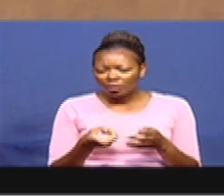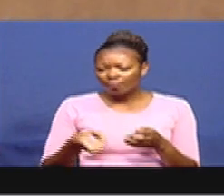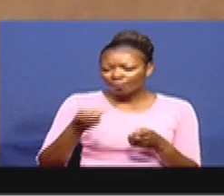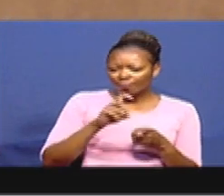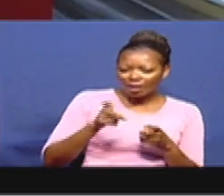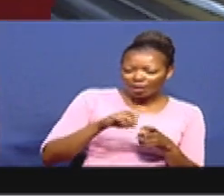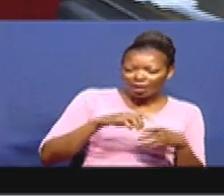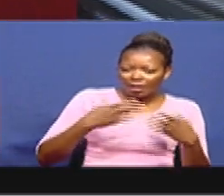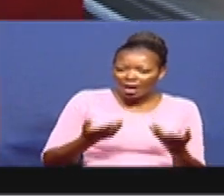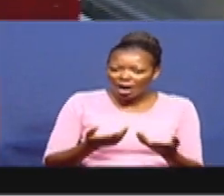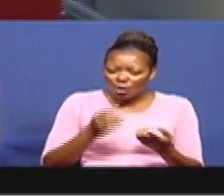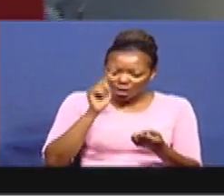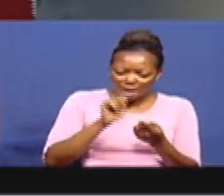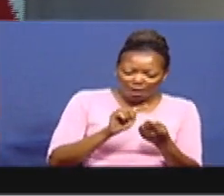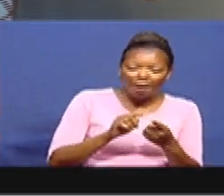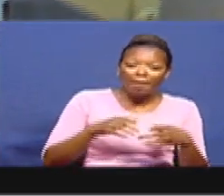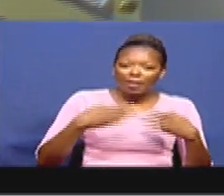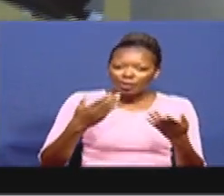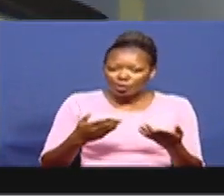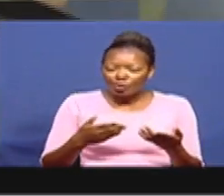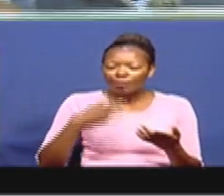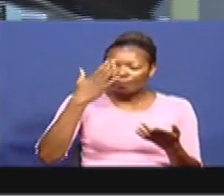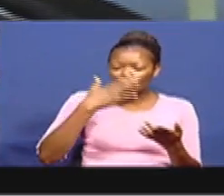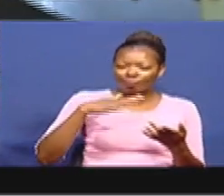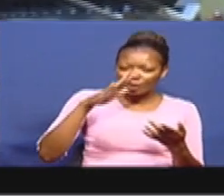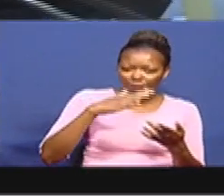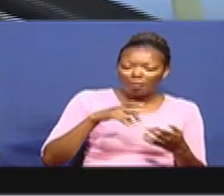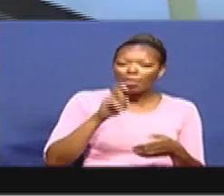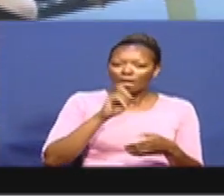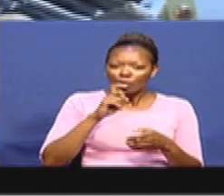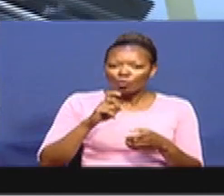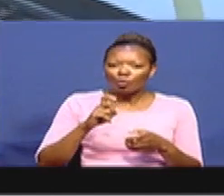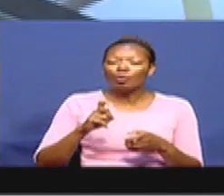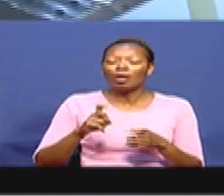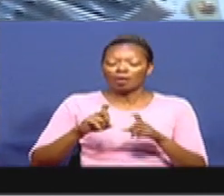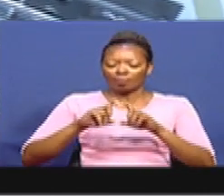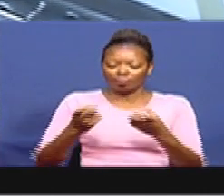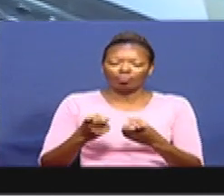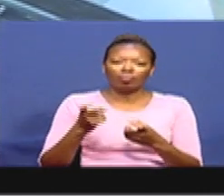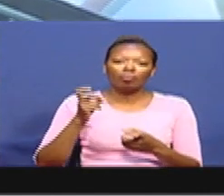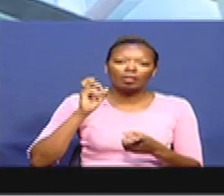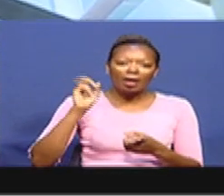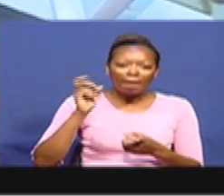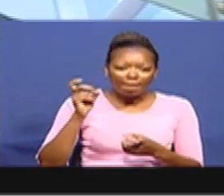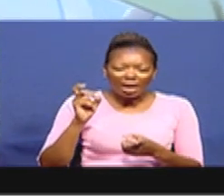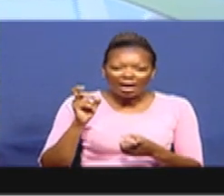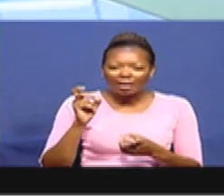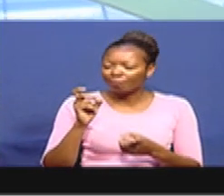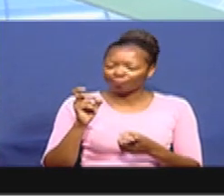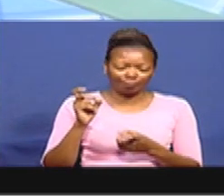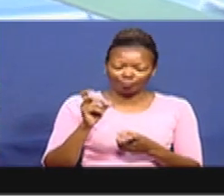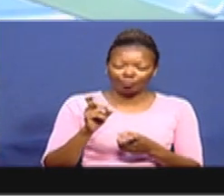siku kwa siku. Baada ya kuku kutaga, mayai hayo hupelekwa kwa hatchery badala ya kuwacha kuku ayalalie